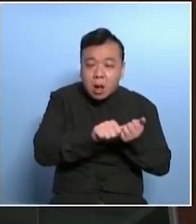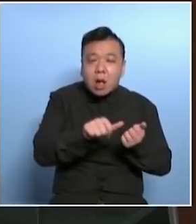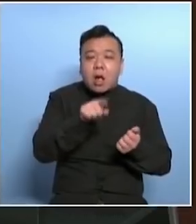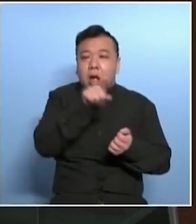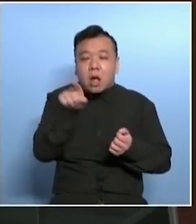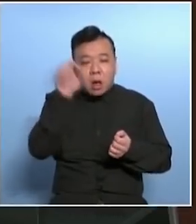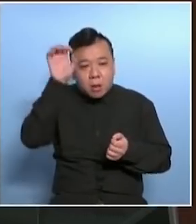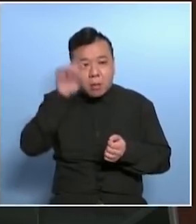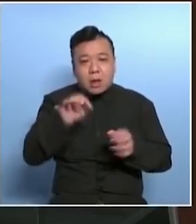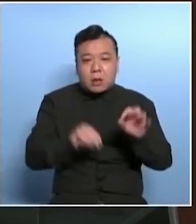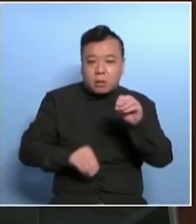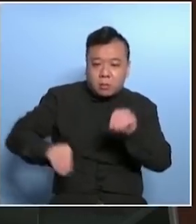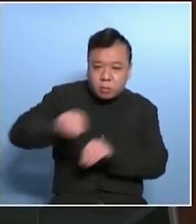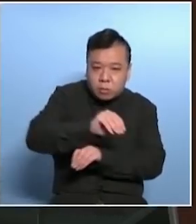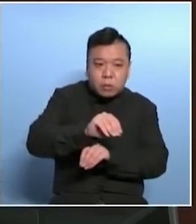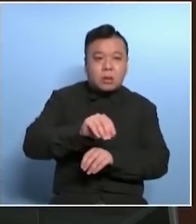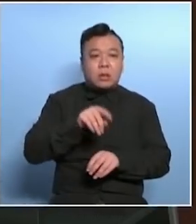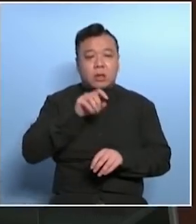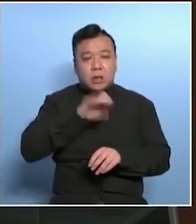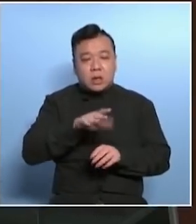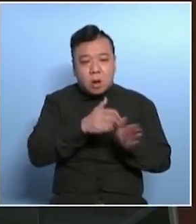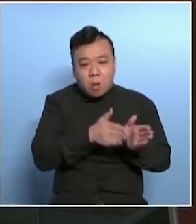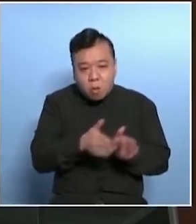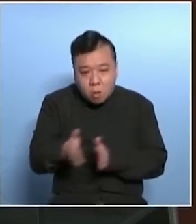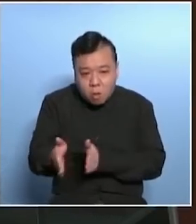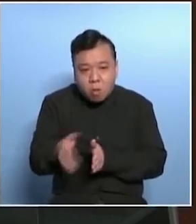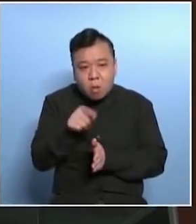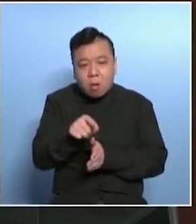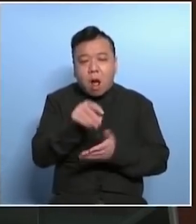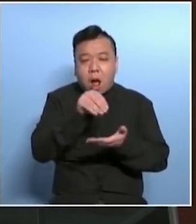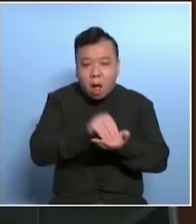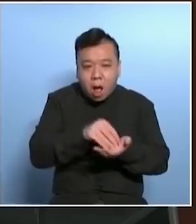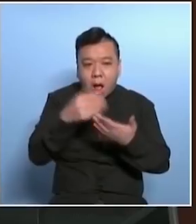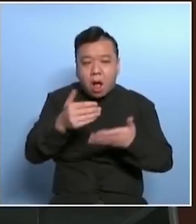见，然后调动议程的。调动议程的过程中，你已经定